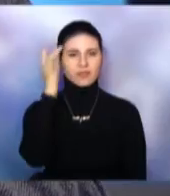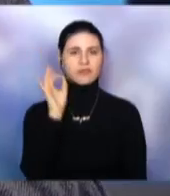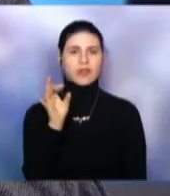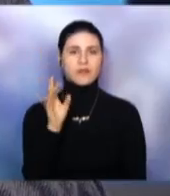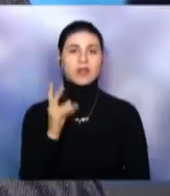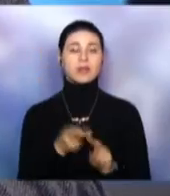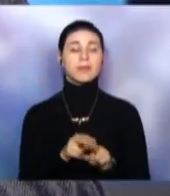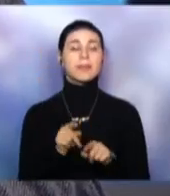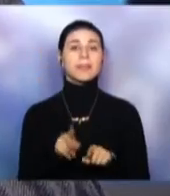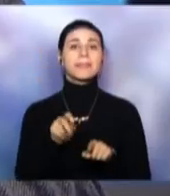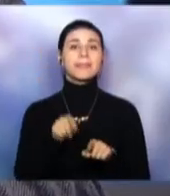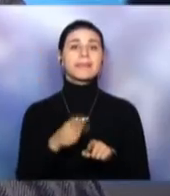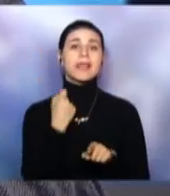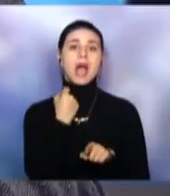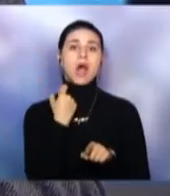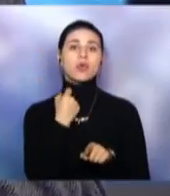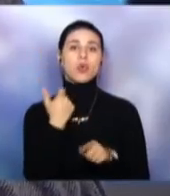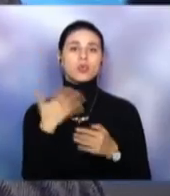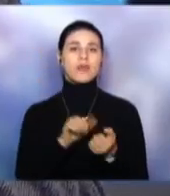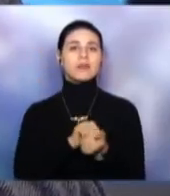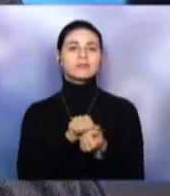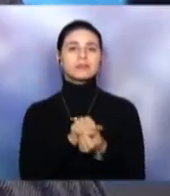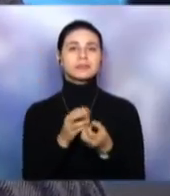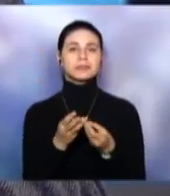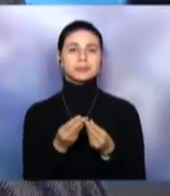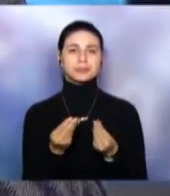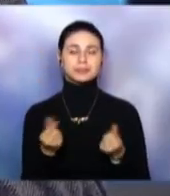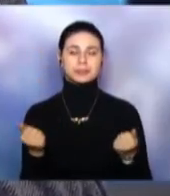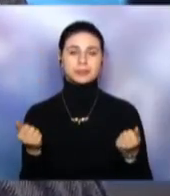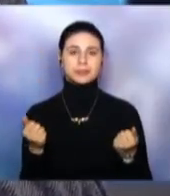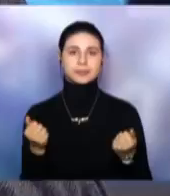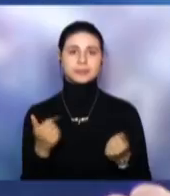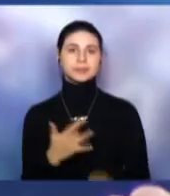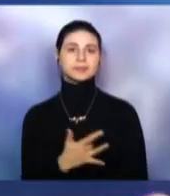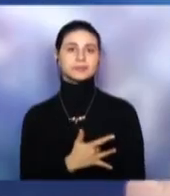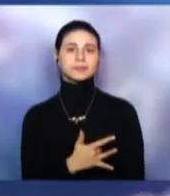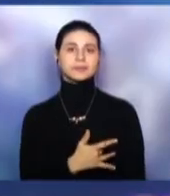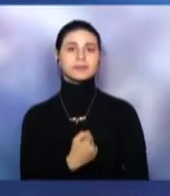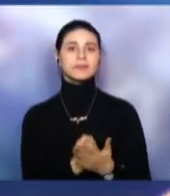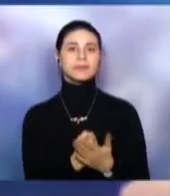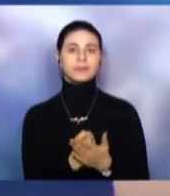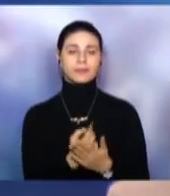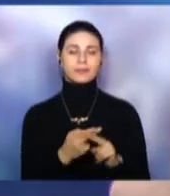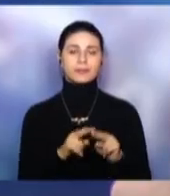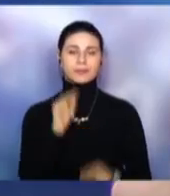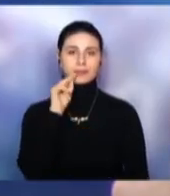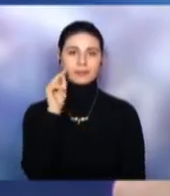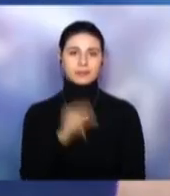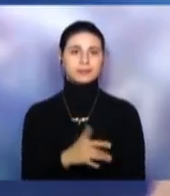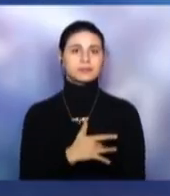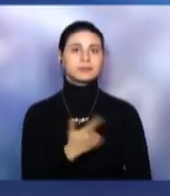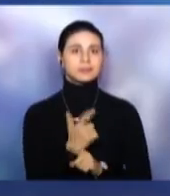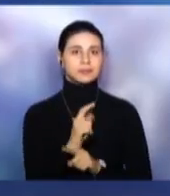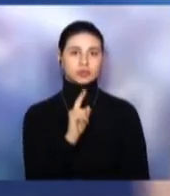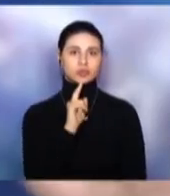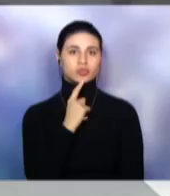გახლავთ ალკოჰოლის დეგრადაციის პროდუქტების, ანუ დაშლის პროდუქტების არითმოგენული მოქმედება და ზემოქმედება გულის გამტარ სისტემაზე. ძალიან რთული